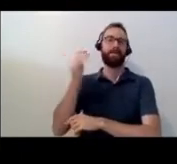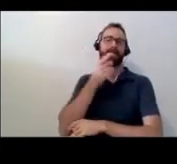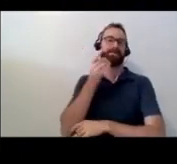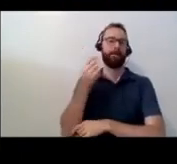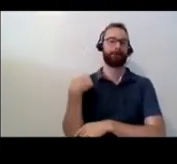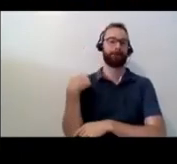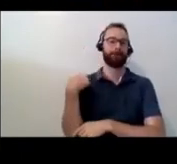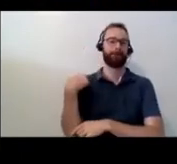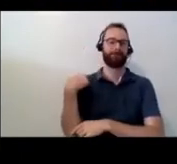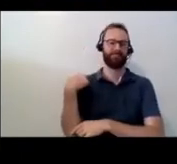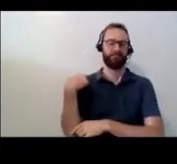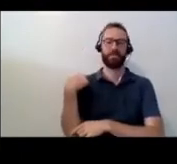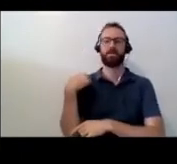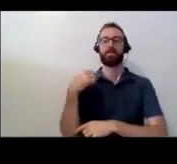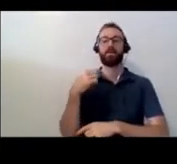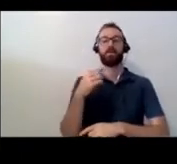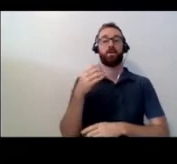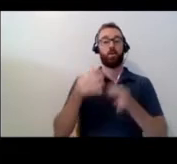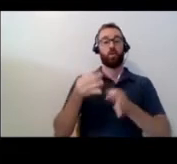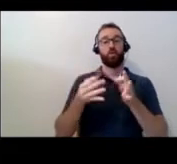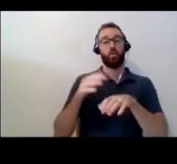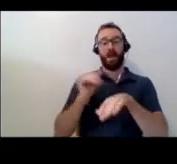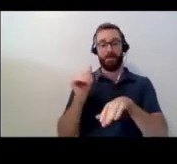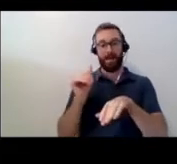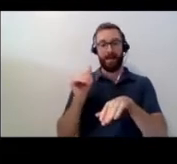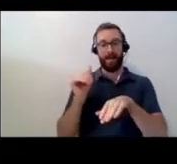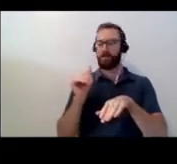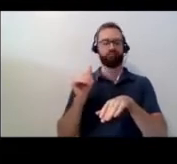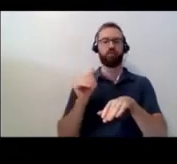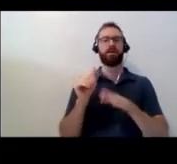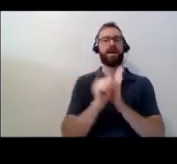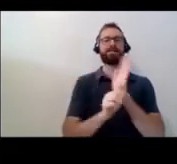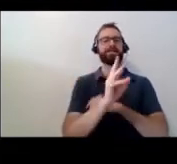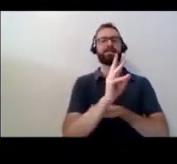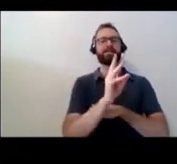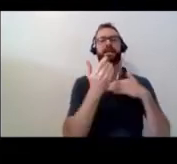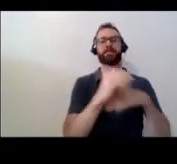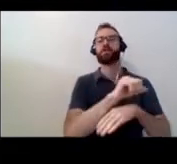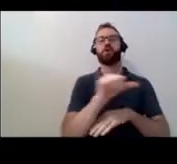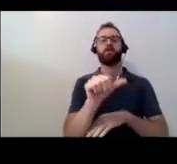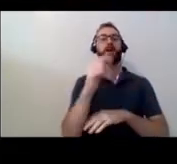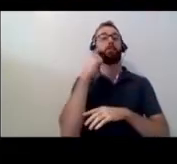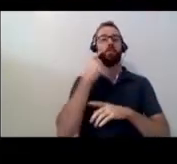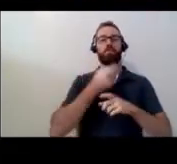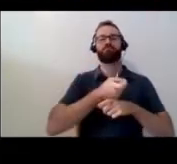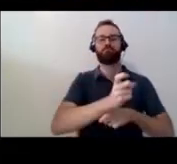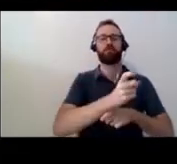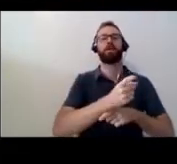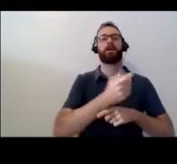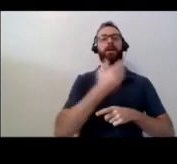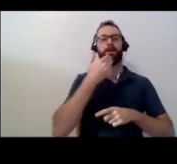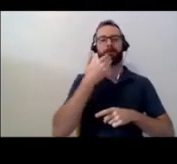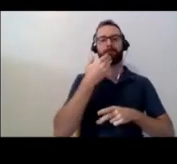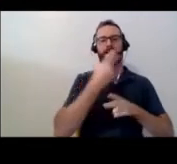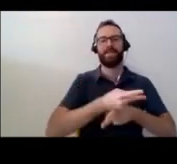la Cour d'appel décide de limiter la portée de l'article 6 aux situations de maltraitance. Même si c'est écrit nulle part